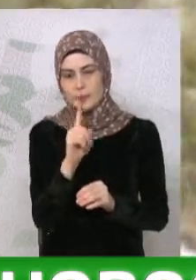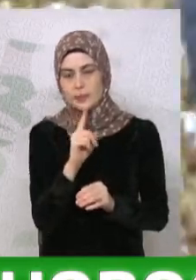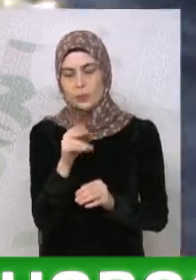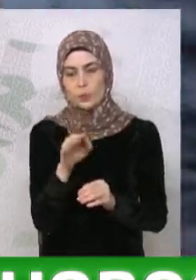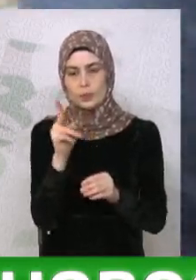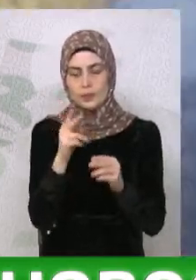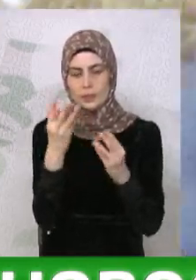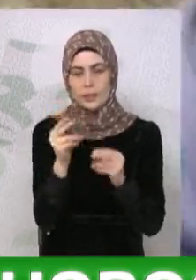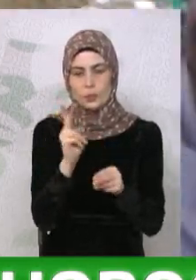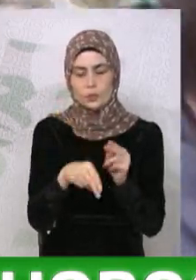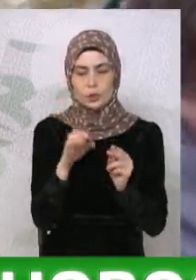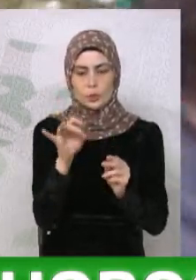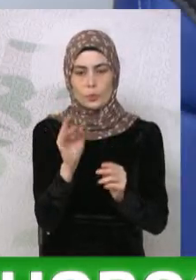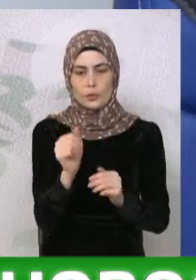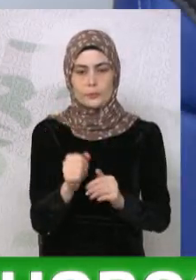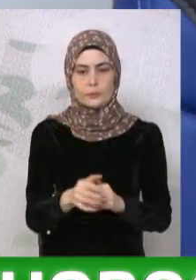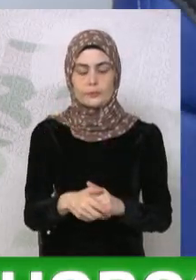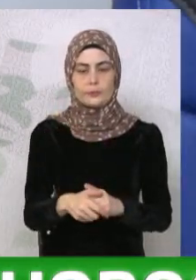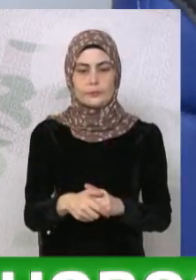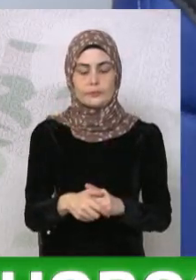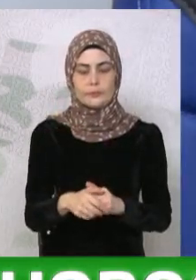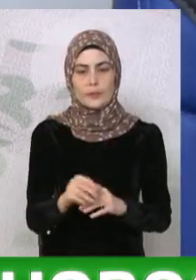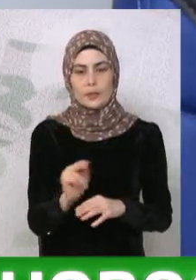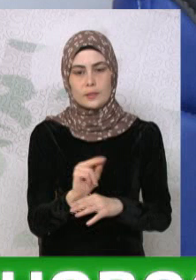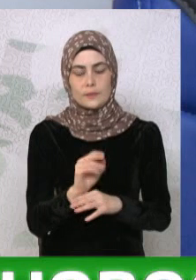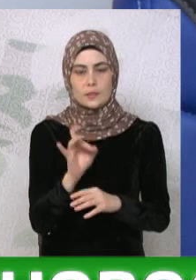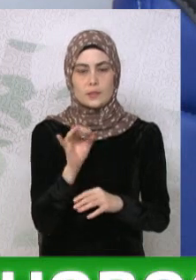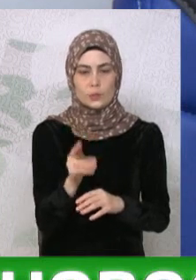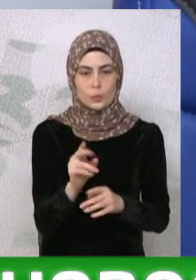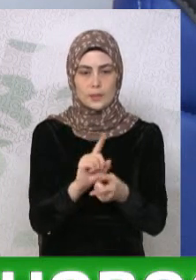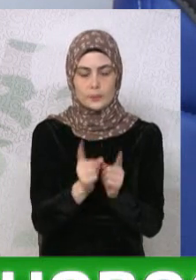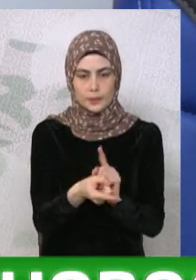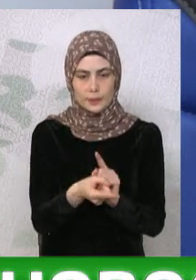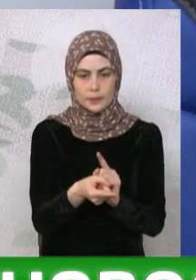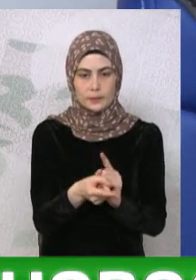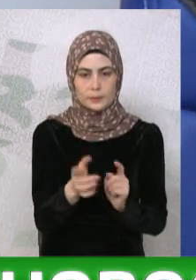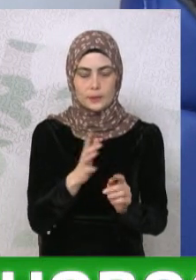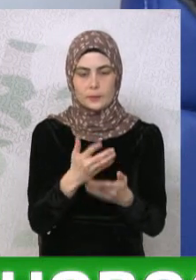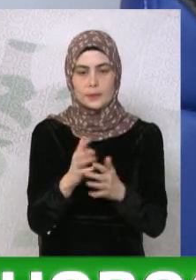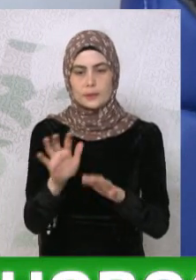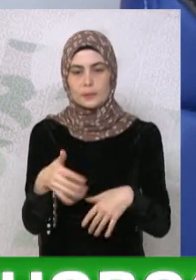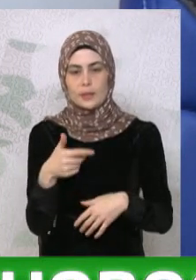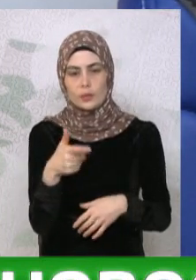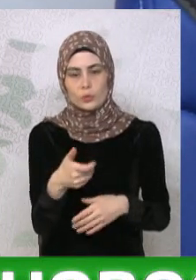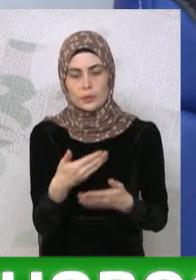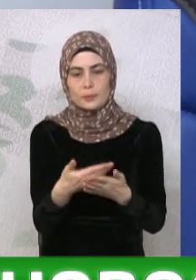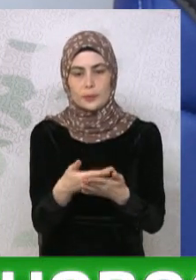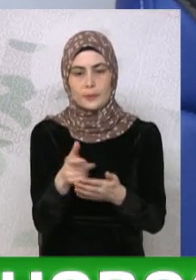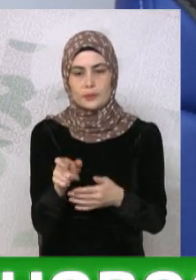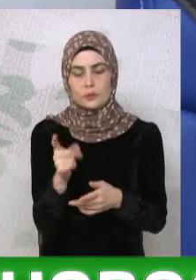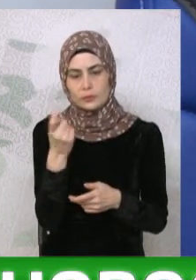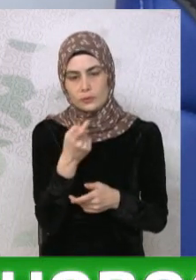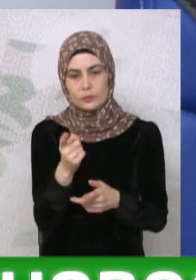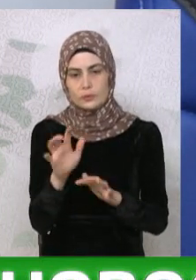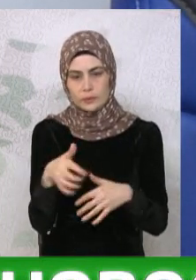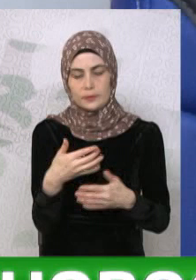дня окончания срока его действия. Скорректирован срок, в течение которого изъятые или сданные на хранение оружие или